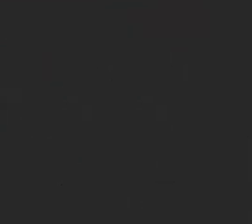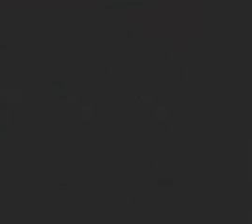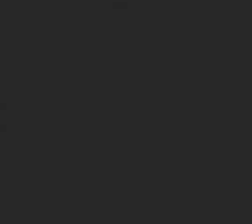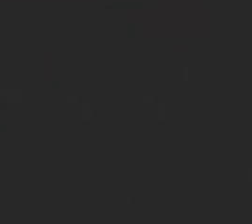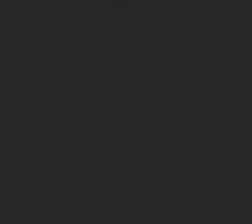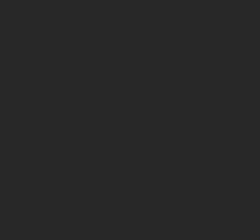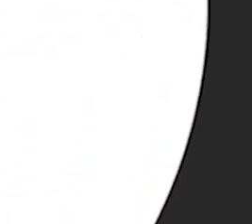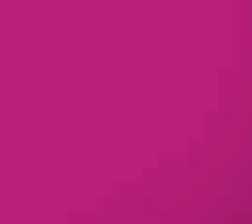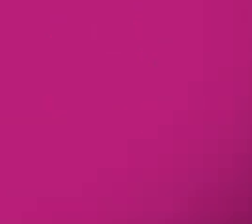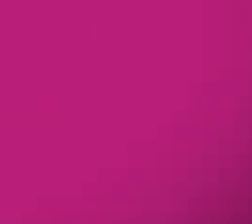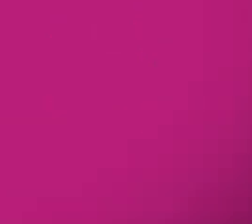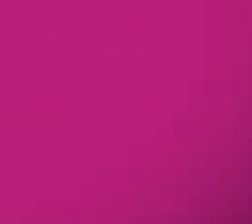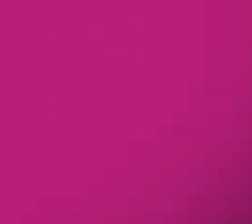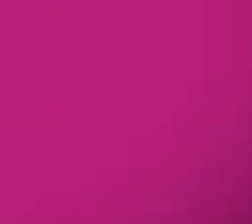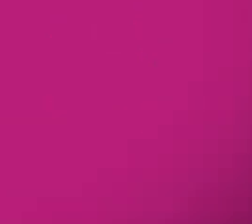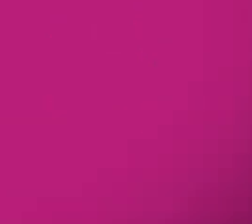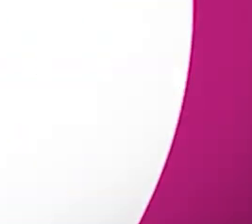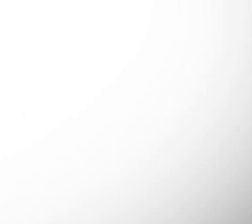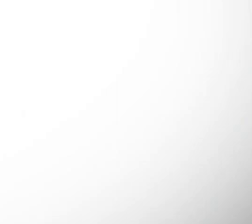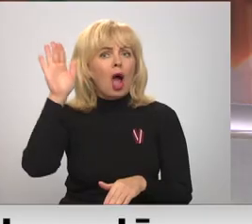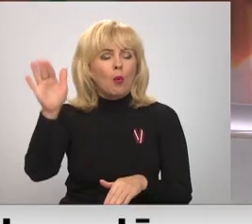Re! Viss ēters ir te!